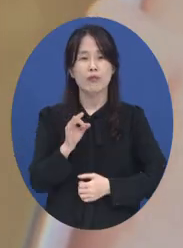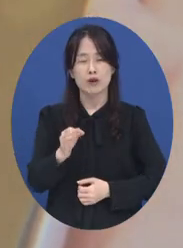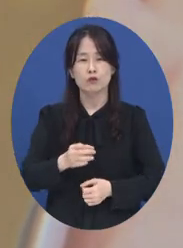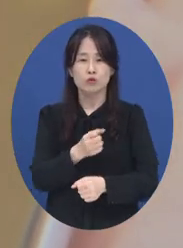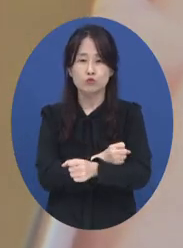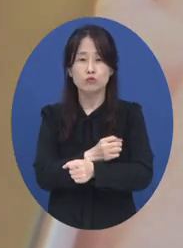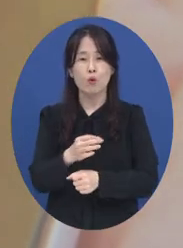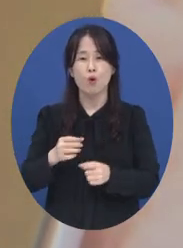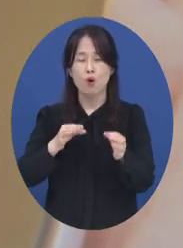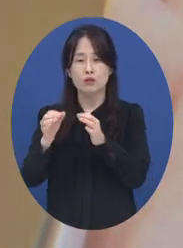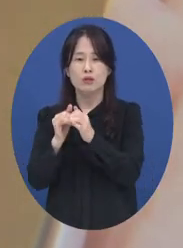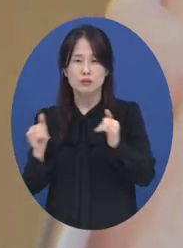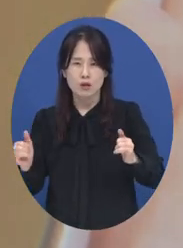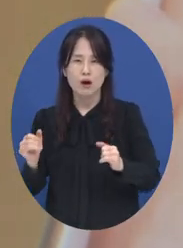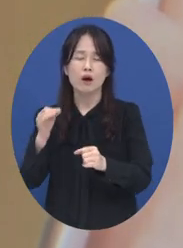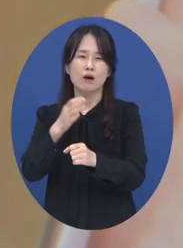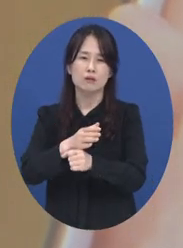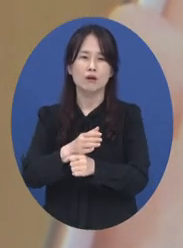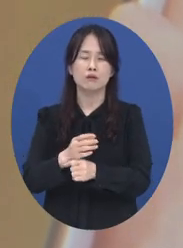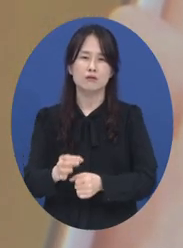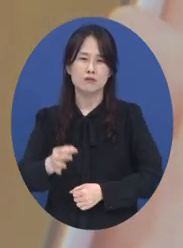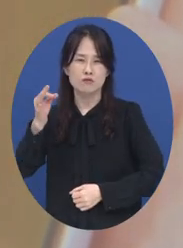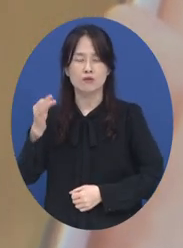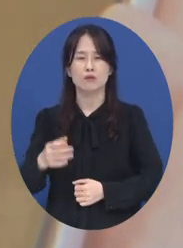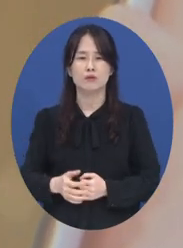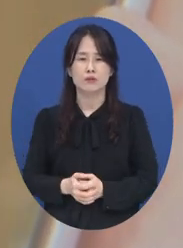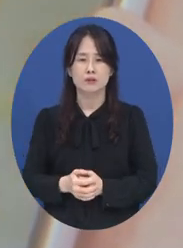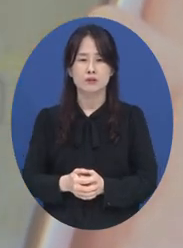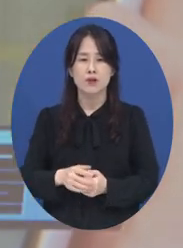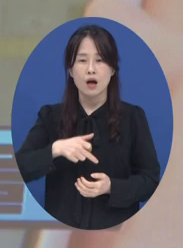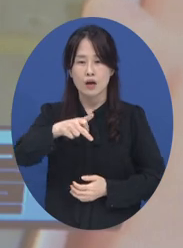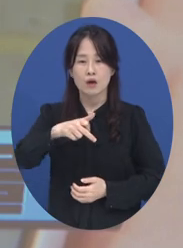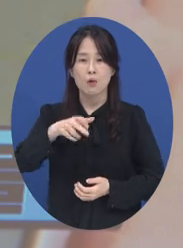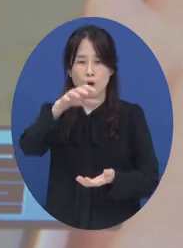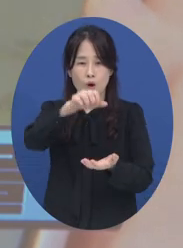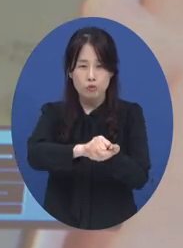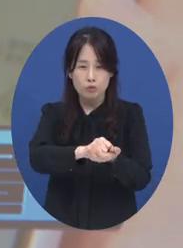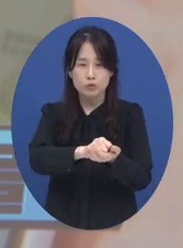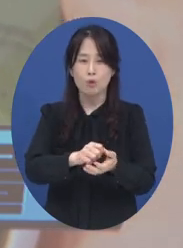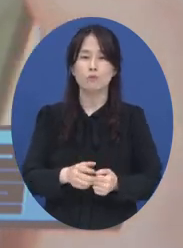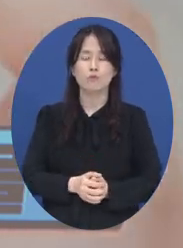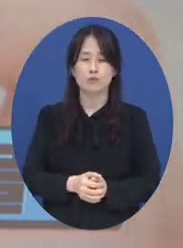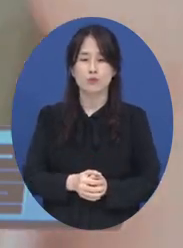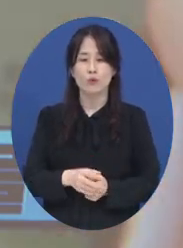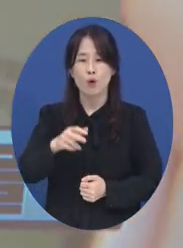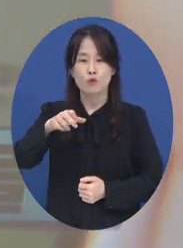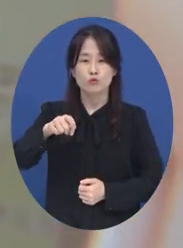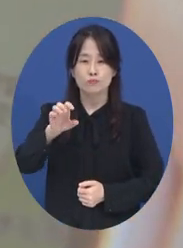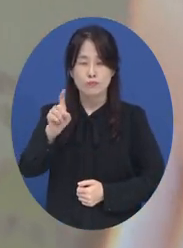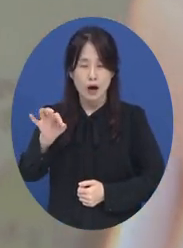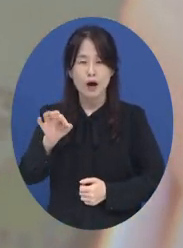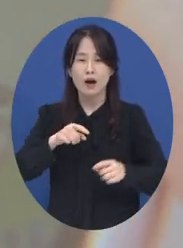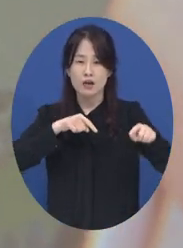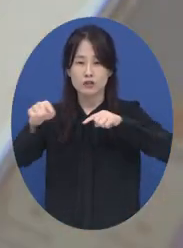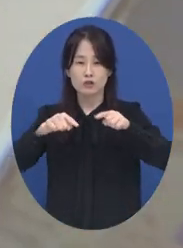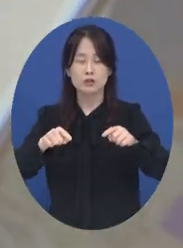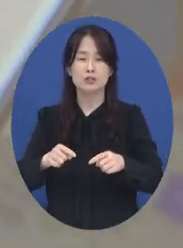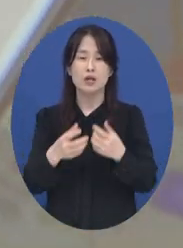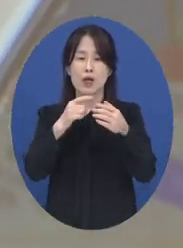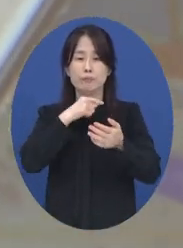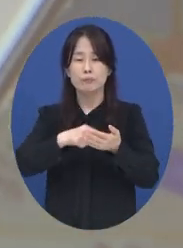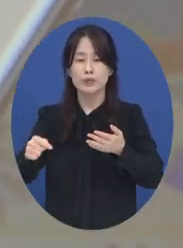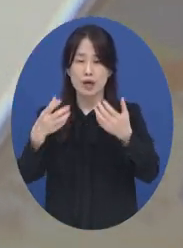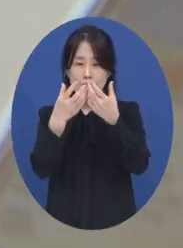가격 인상 등 소비자에게 잠가 되는 구조 라는 겁니다 이어 카카오 t 의 독점적 전의 문제와 그 빵 의 아이템이 너 정책 때